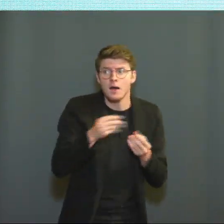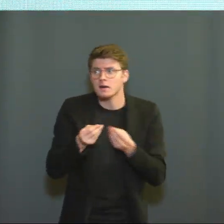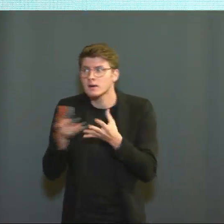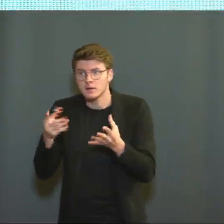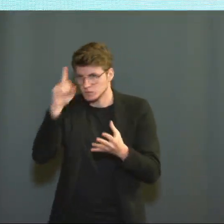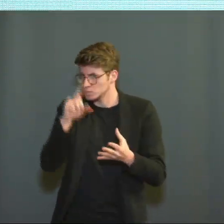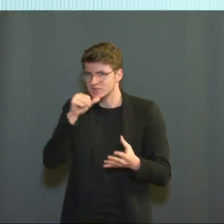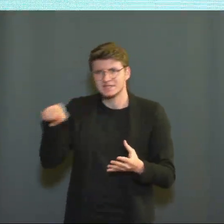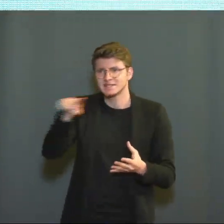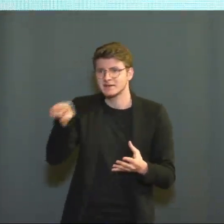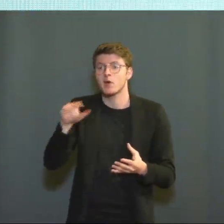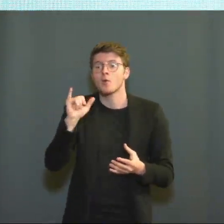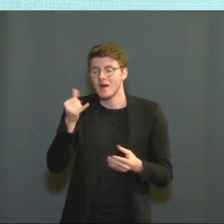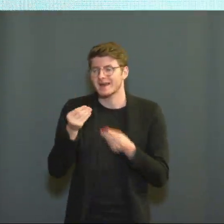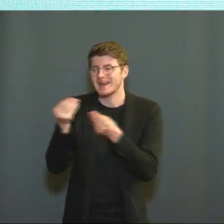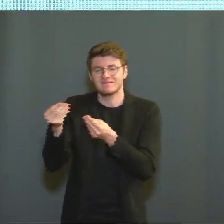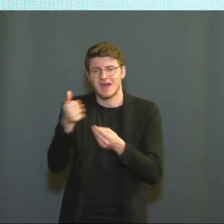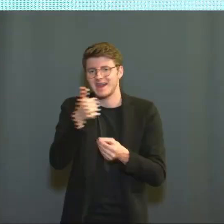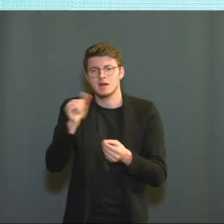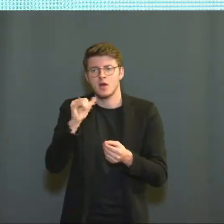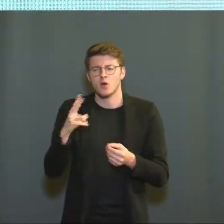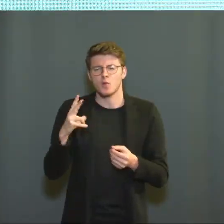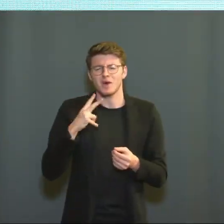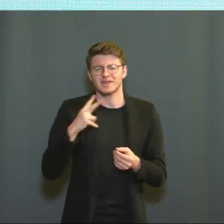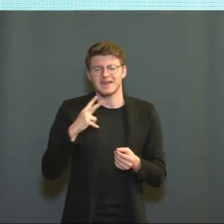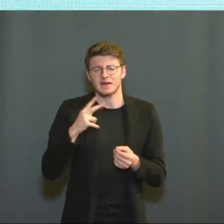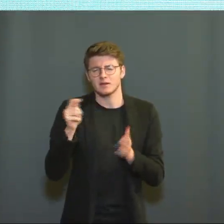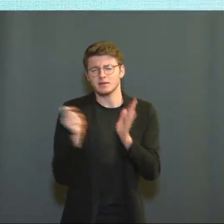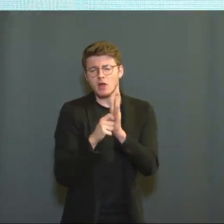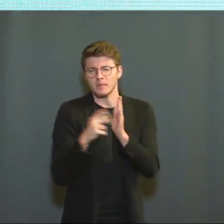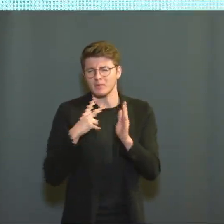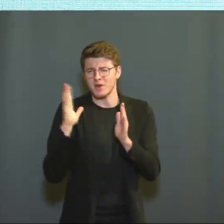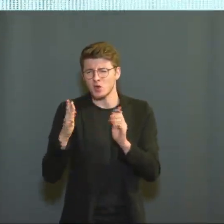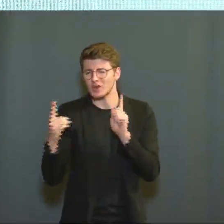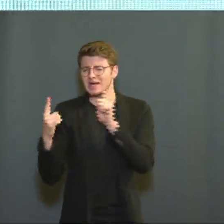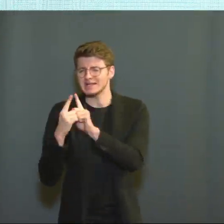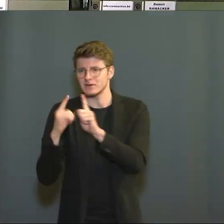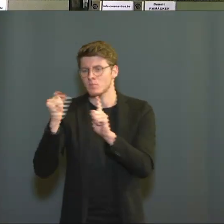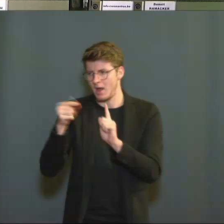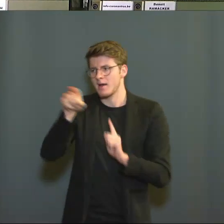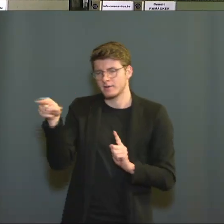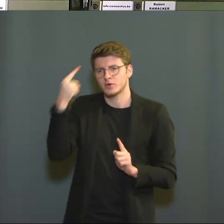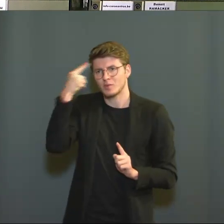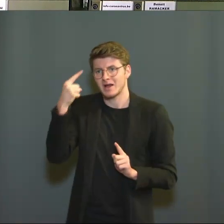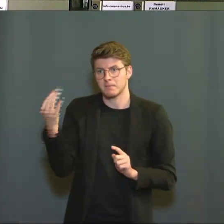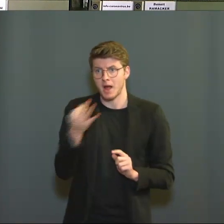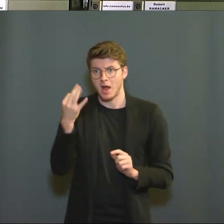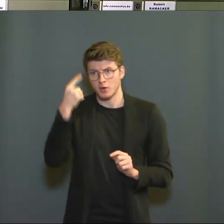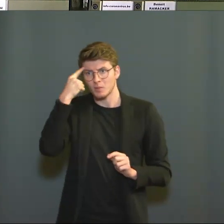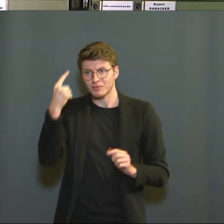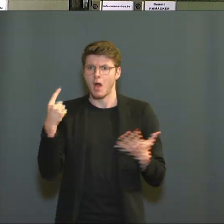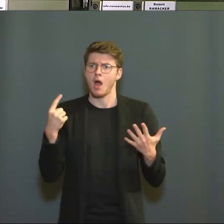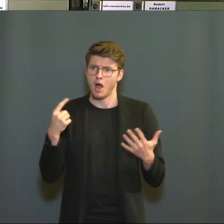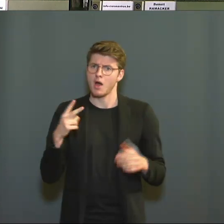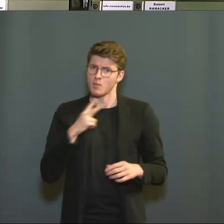de datum van het contact wordt doorgegeven. En dat is natuurlijk belangrijk om de periode van mogelijke besmetting te kunnen